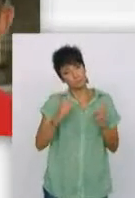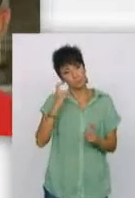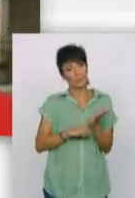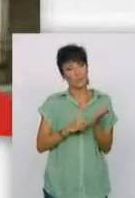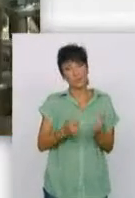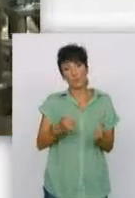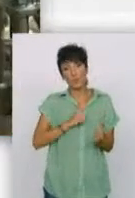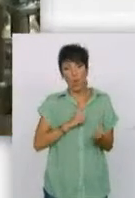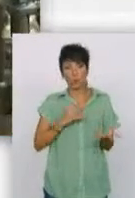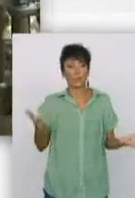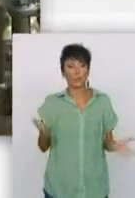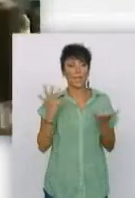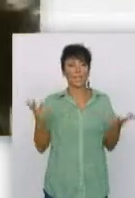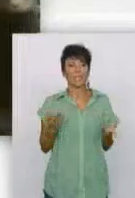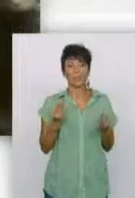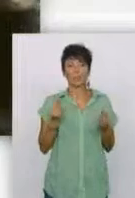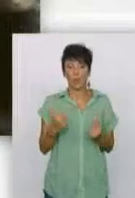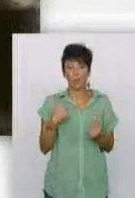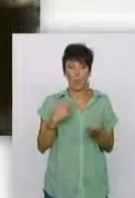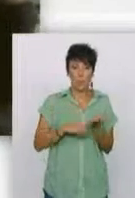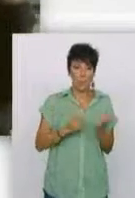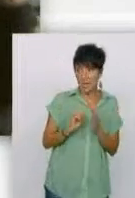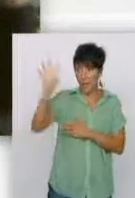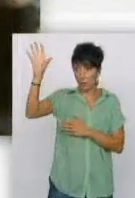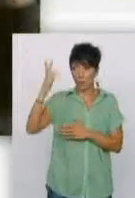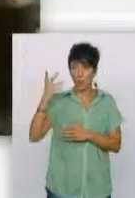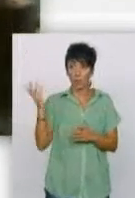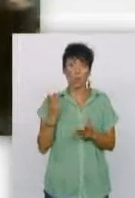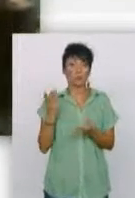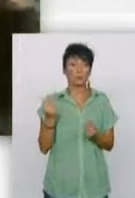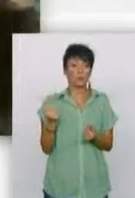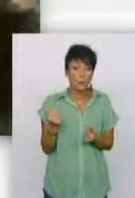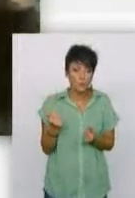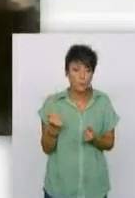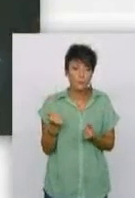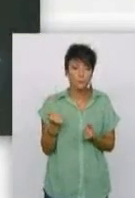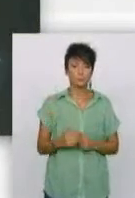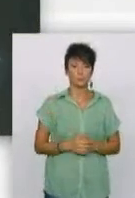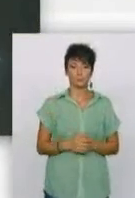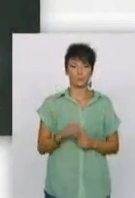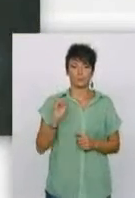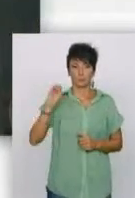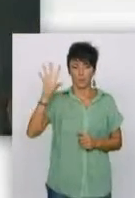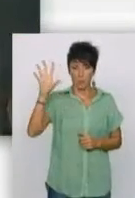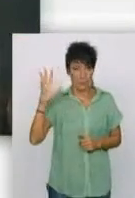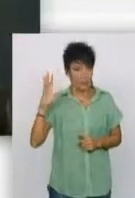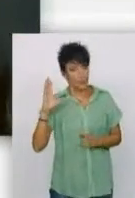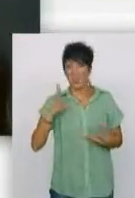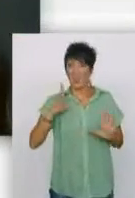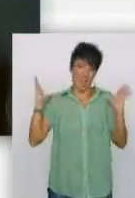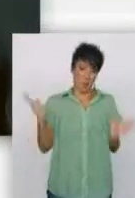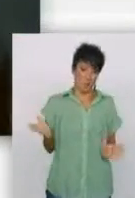να κάνω κάτι μόνος μου ή πρέπει να πάω στο εξωτερικό που κάνει πολλοί κόσμος. Στο εξωτερικό δεν